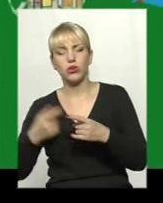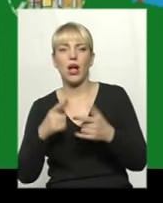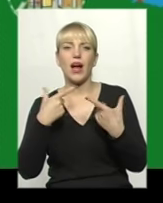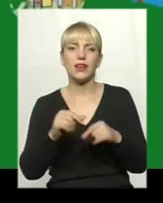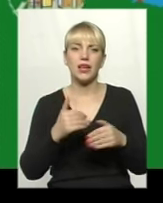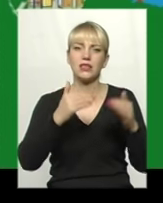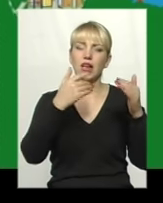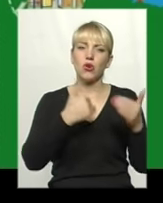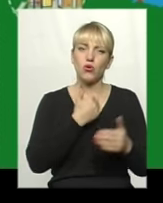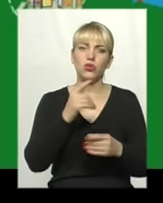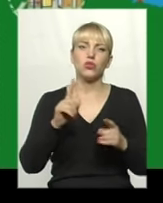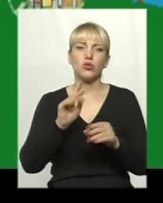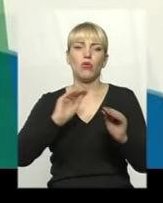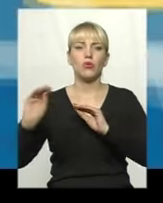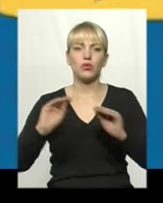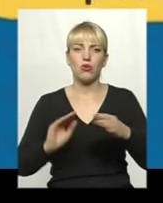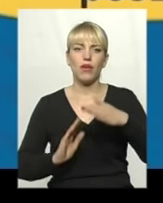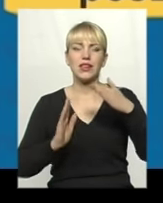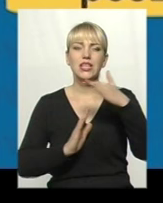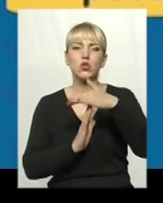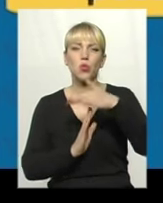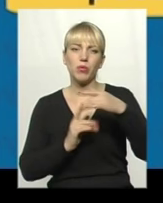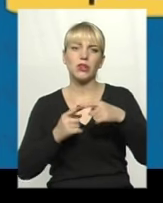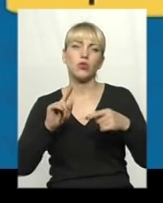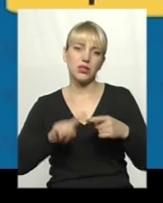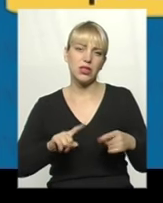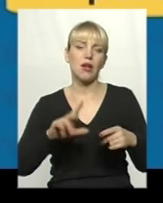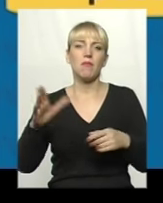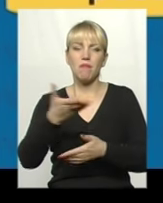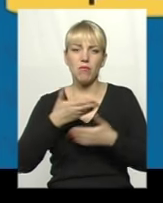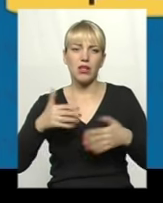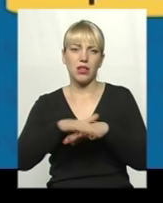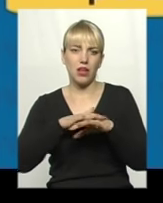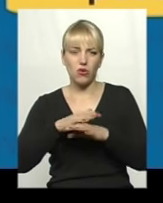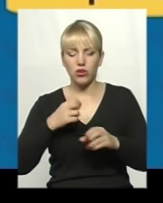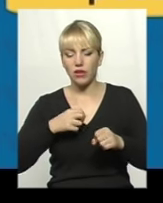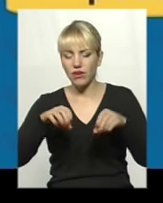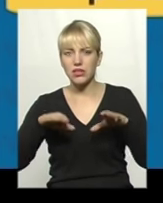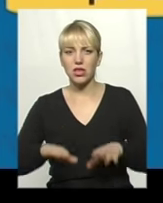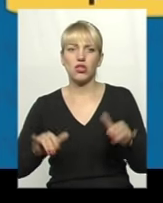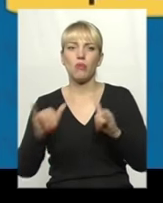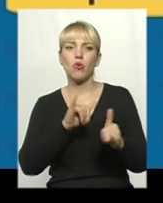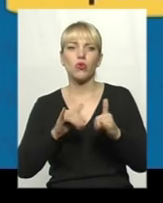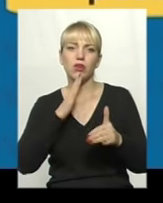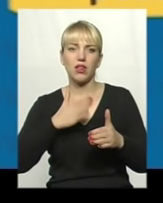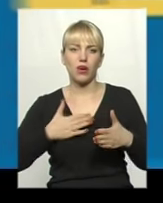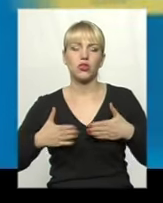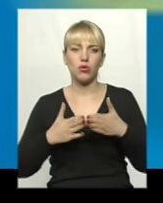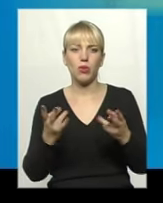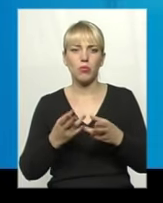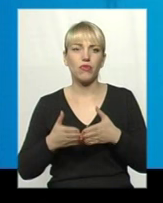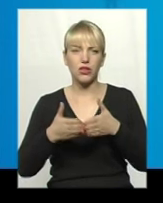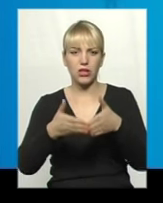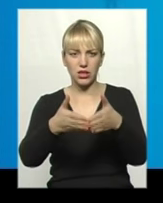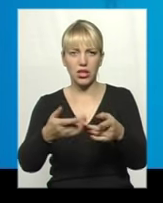громаді потрібно облаштувати зупинку. Саме ми, громада, визначаємо той пункт Б, куди наш корабель має йти. То який